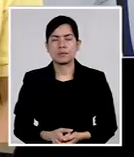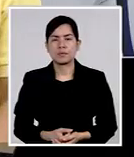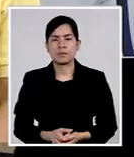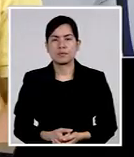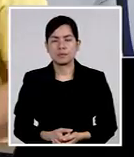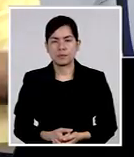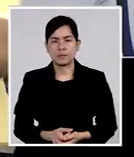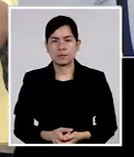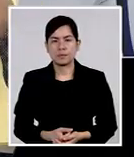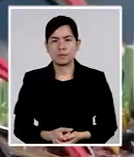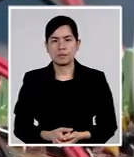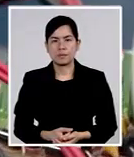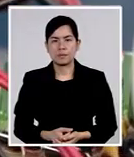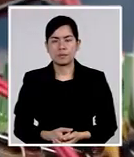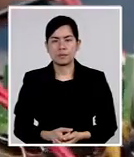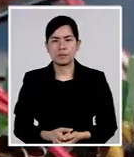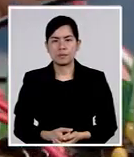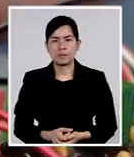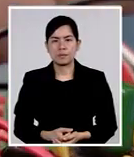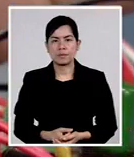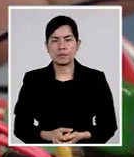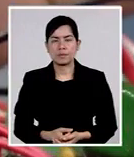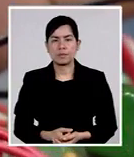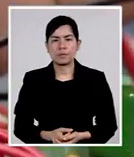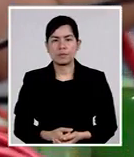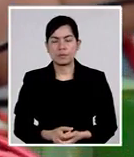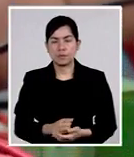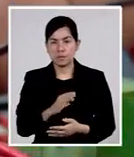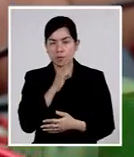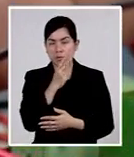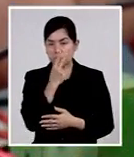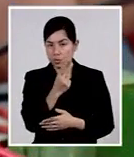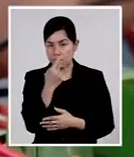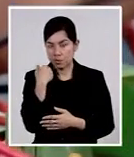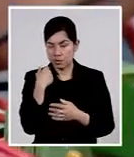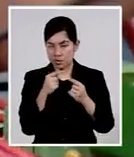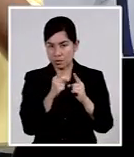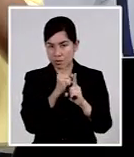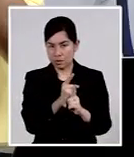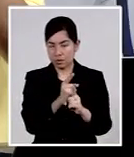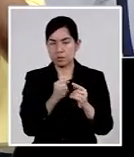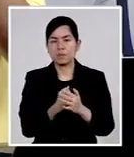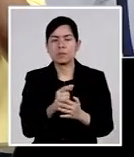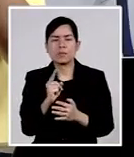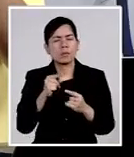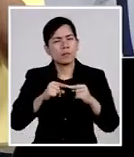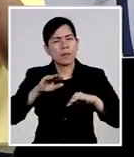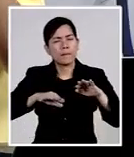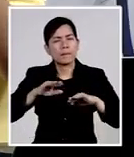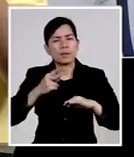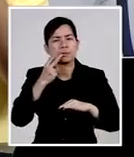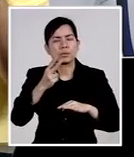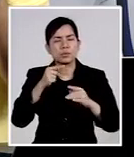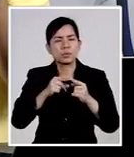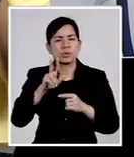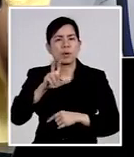ในขณะที่แสงไฟนะครับจ่อหัวในลักษณะแบบนี้มันมีค่าอยู่ประมาณ